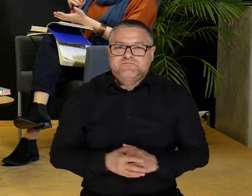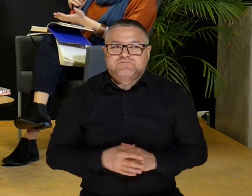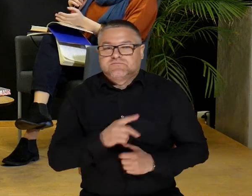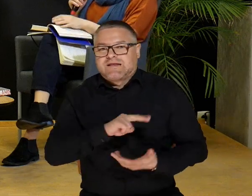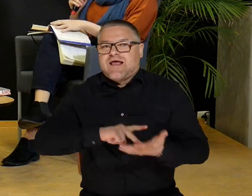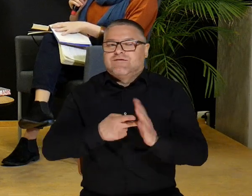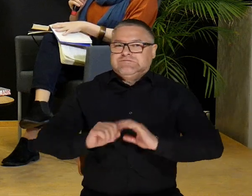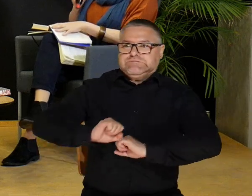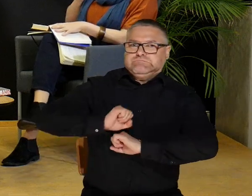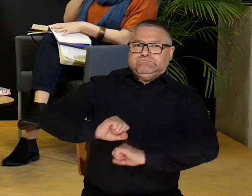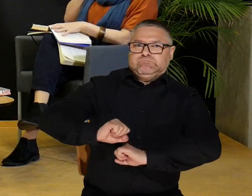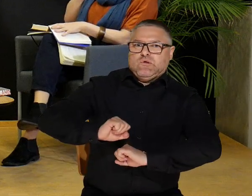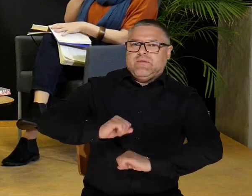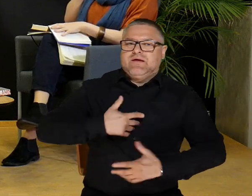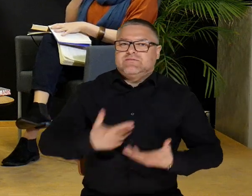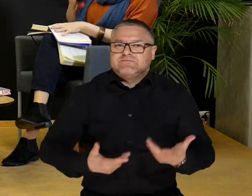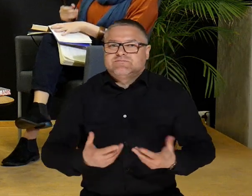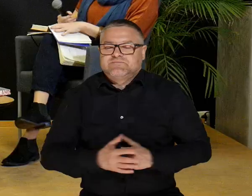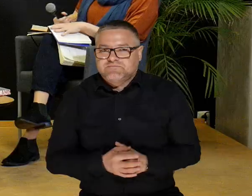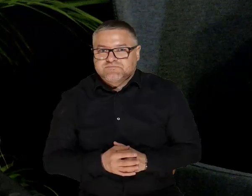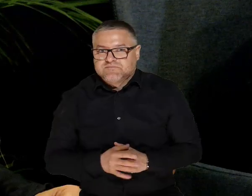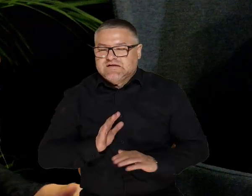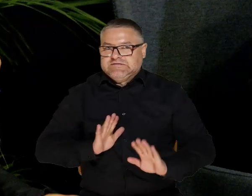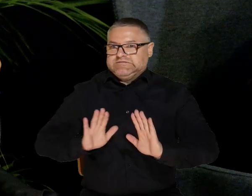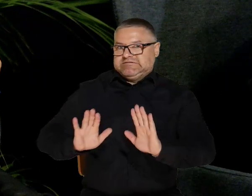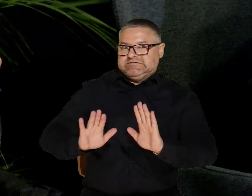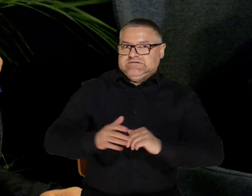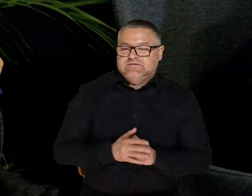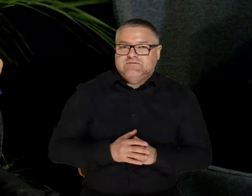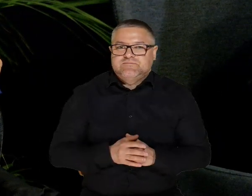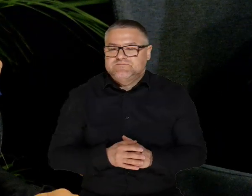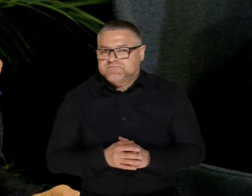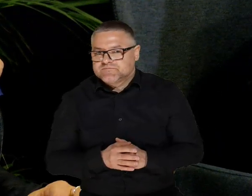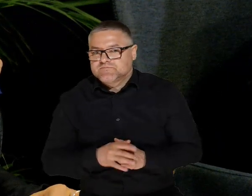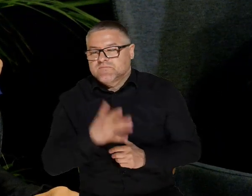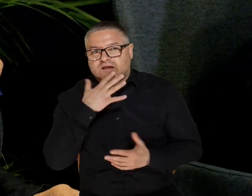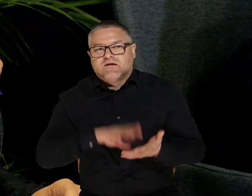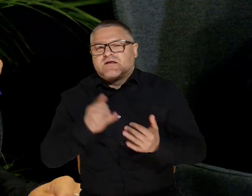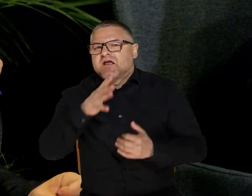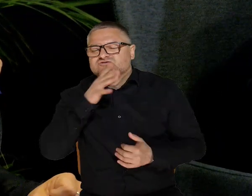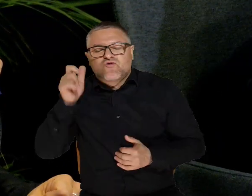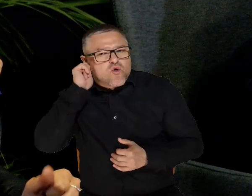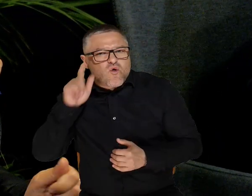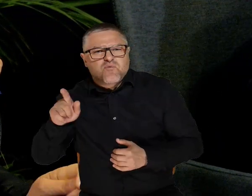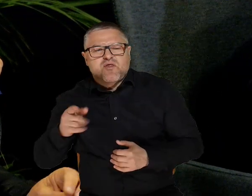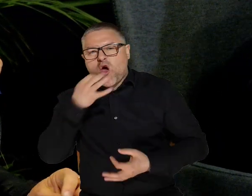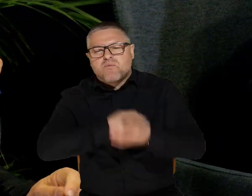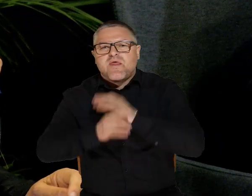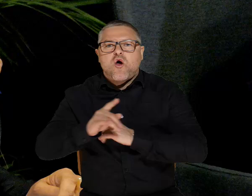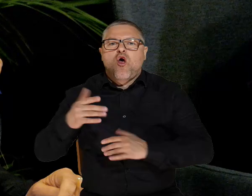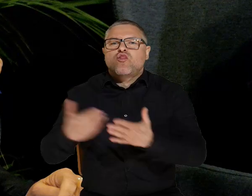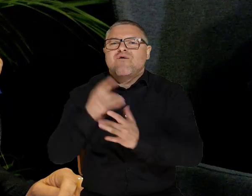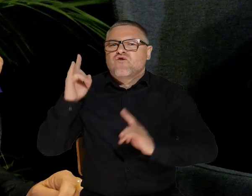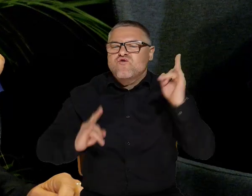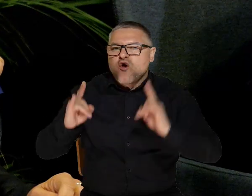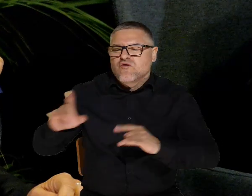strategia obronna. Tak, coś, tak, to jest jakaś taka dysocjacja i taka pani, pamiętam, w Nowym Jorku, taka Żydówka, już miała z 90 lat, kiedy z nią